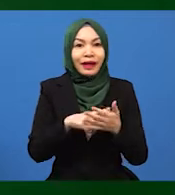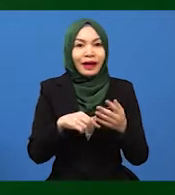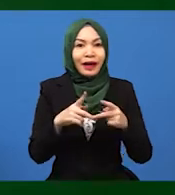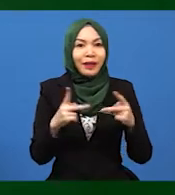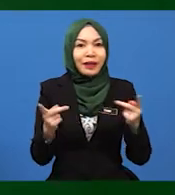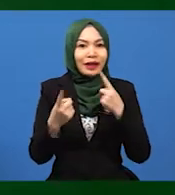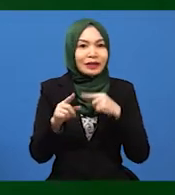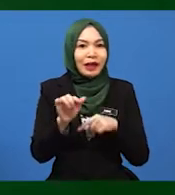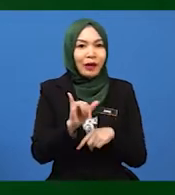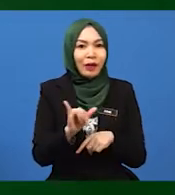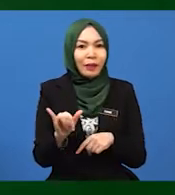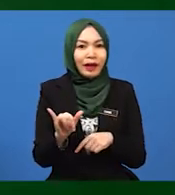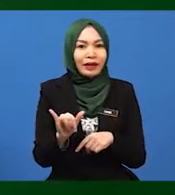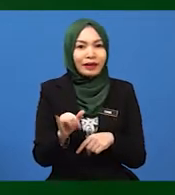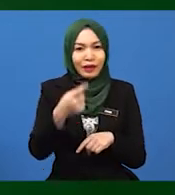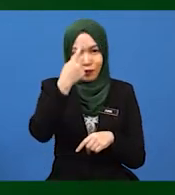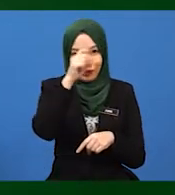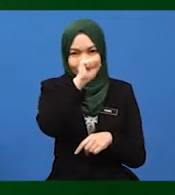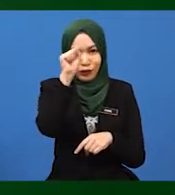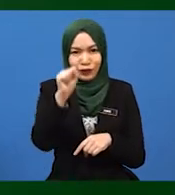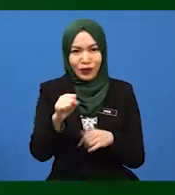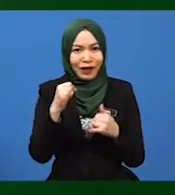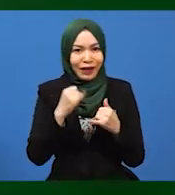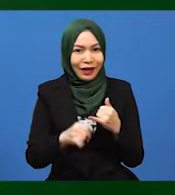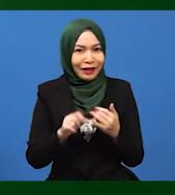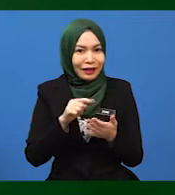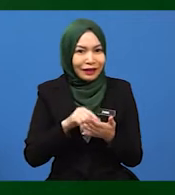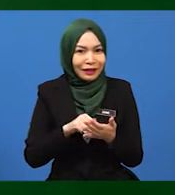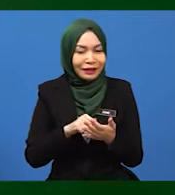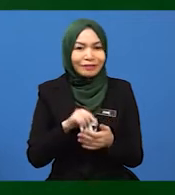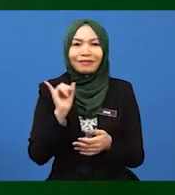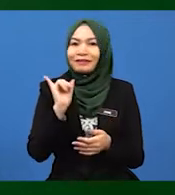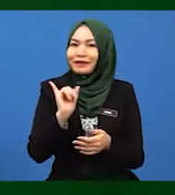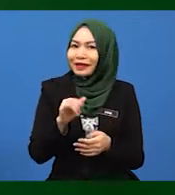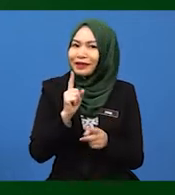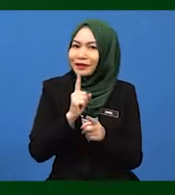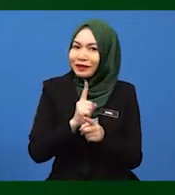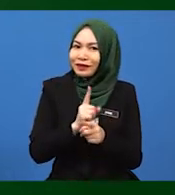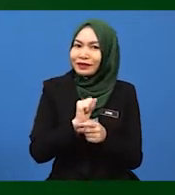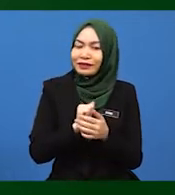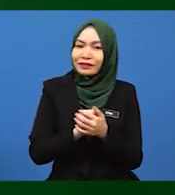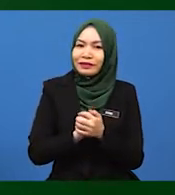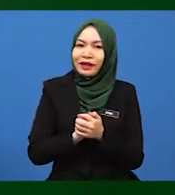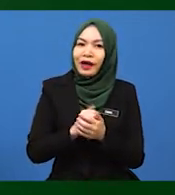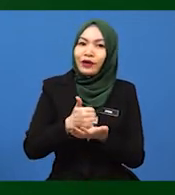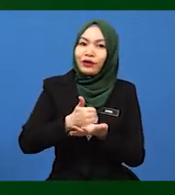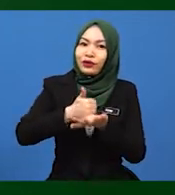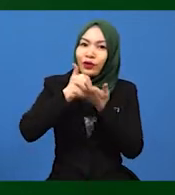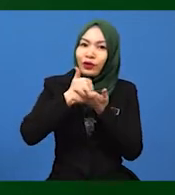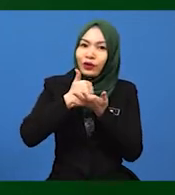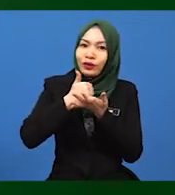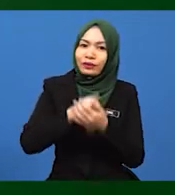Apakah jawapan bagi soalan terakhir, murid-murid? Ya, betul.